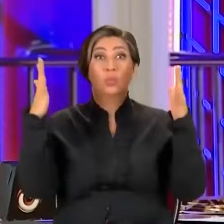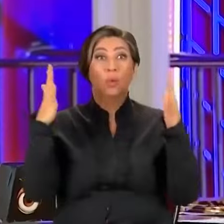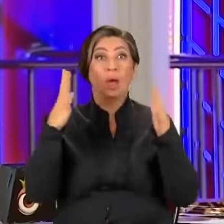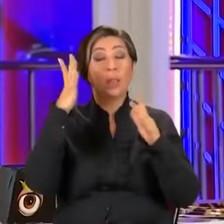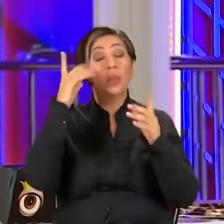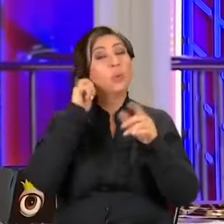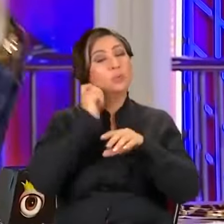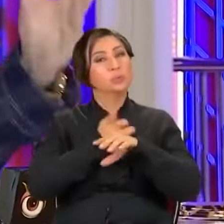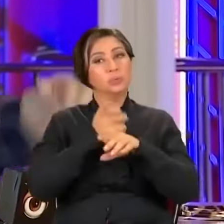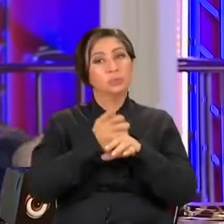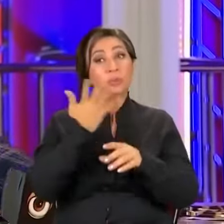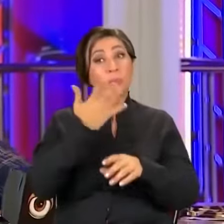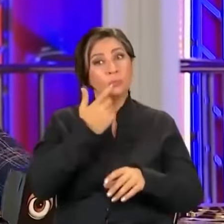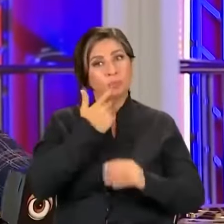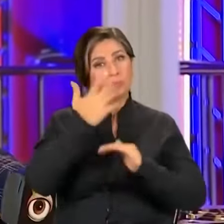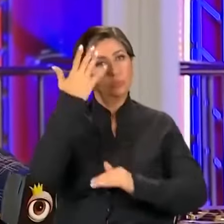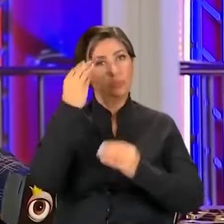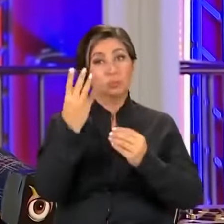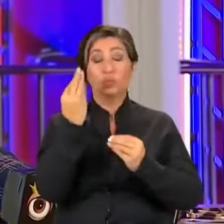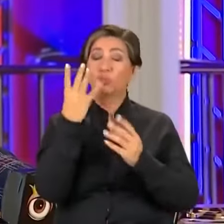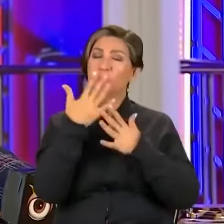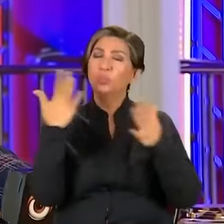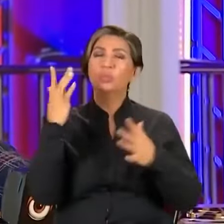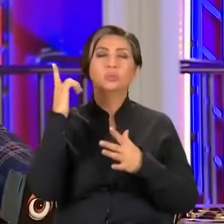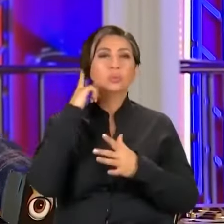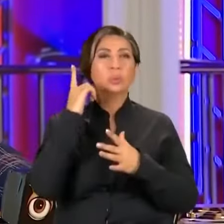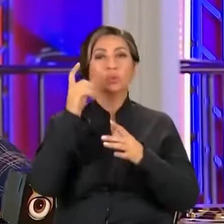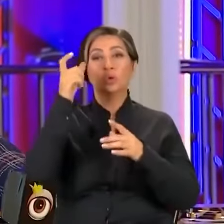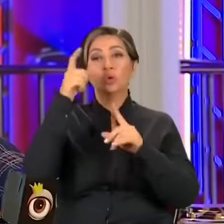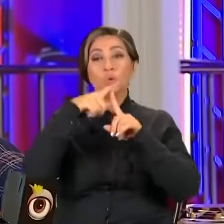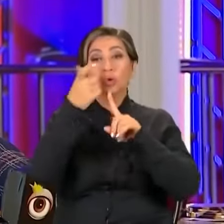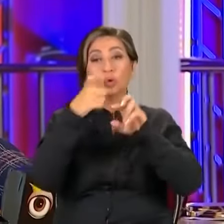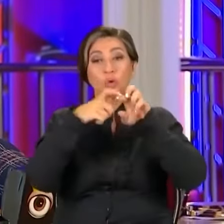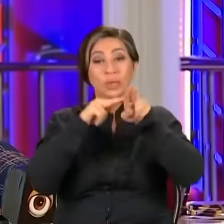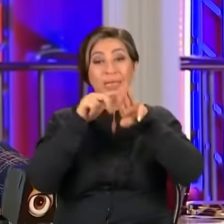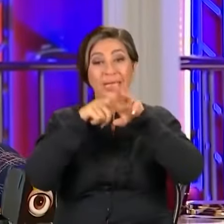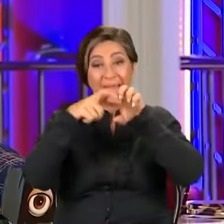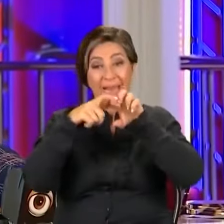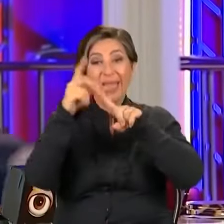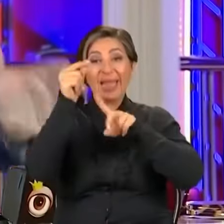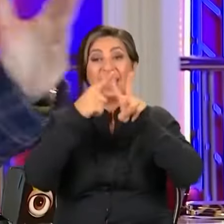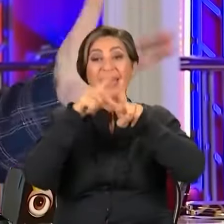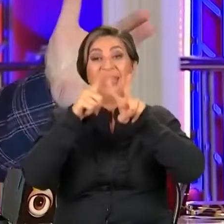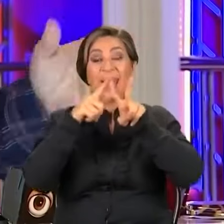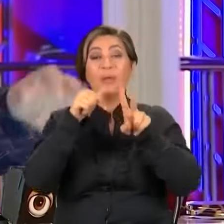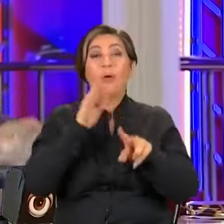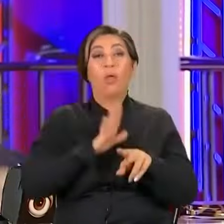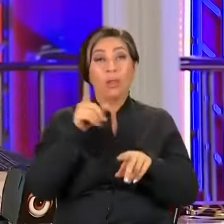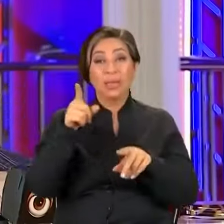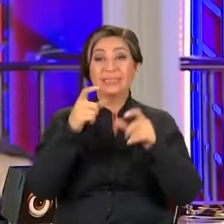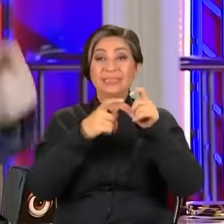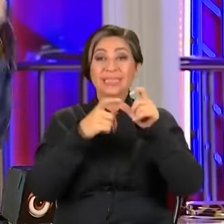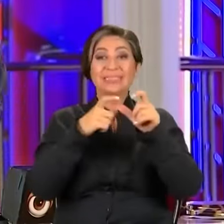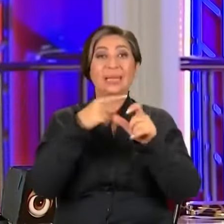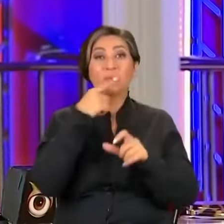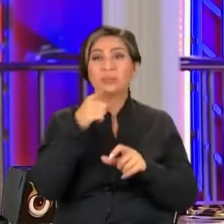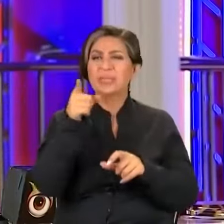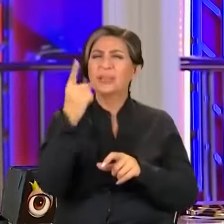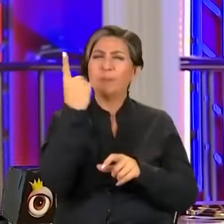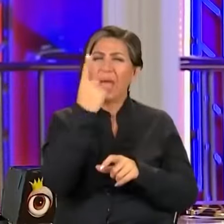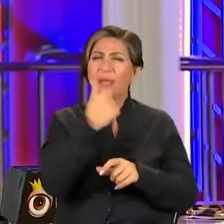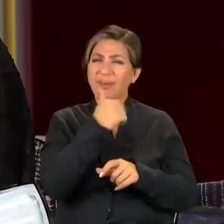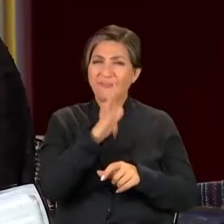Allah uzun ömür versin, çok büyük bir üstad, Türker İnanoğlu'na Sezen Aksu diyor ki sende